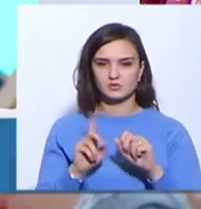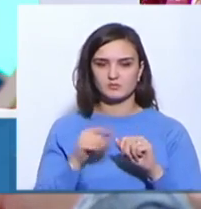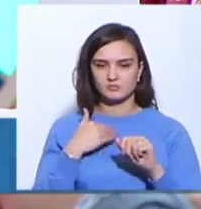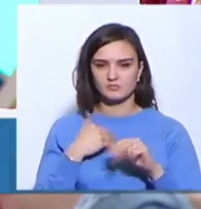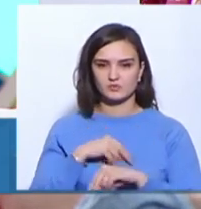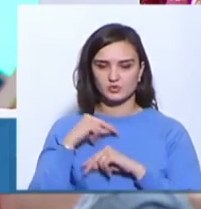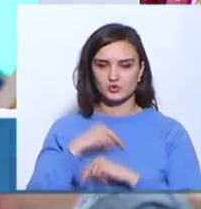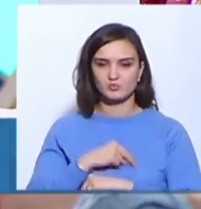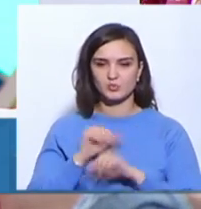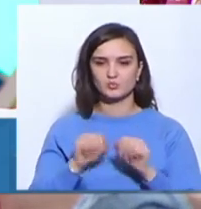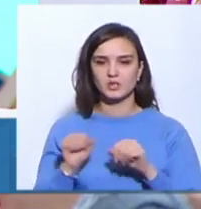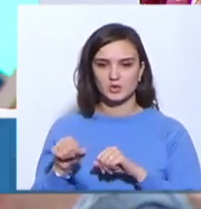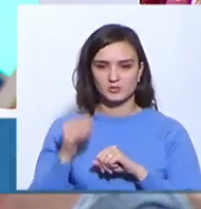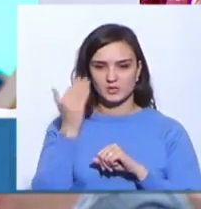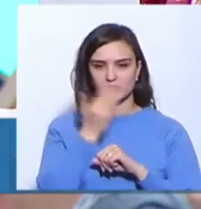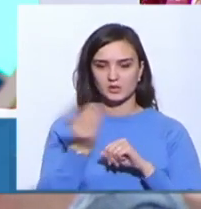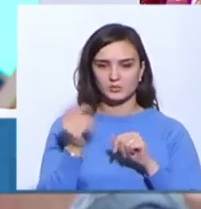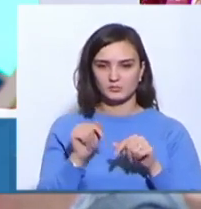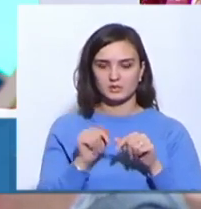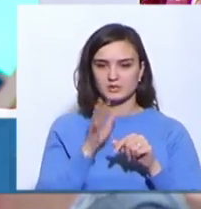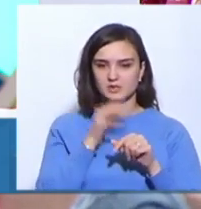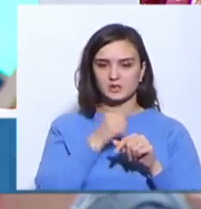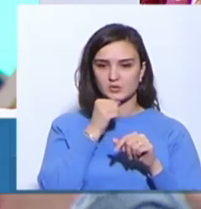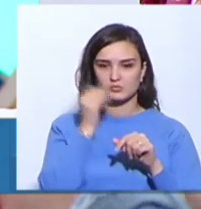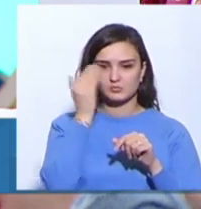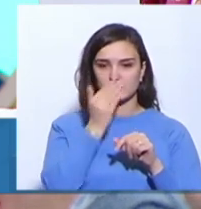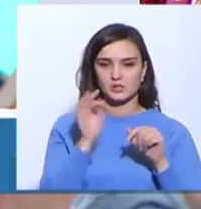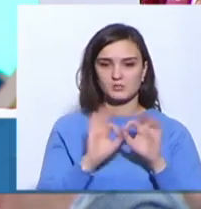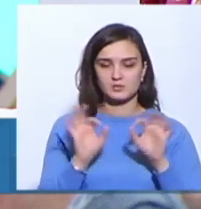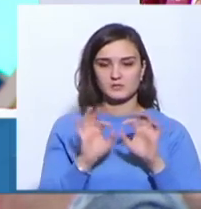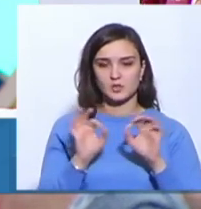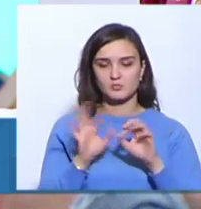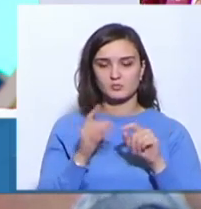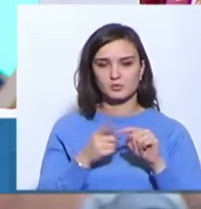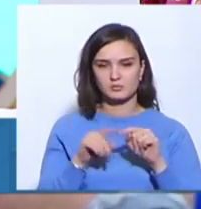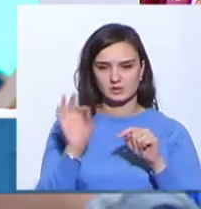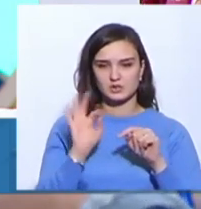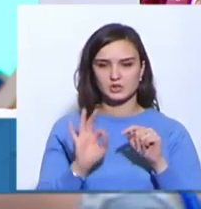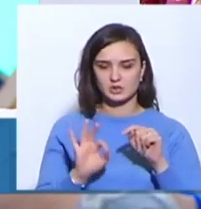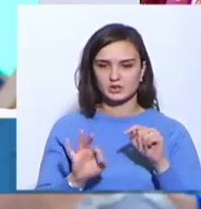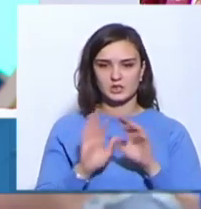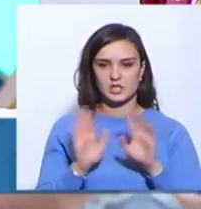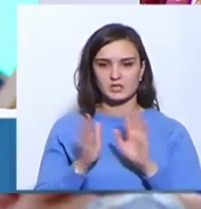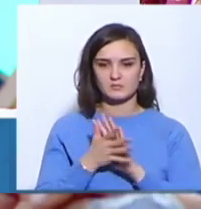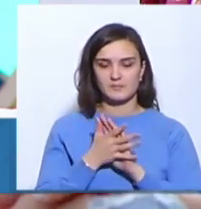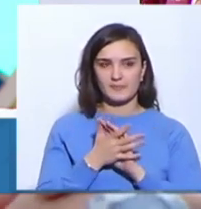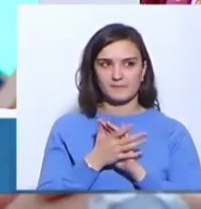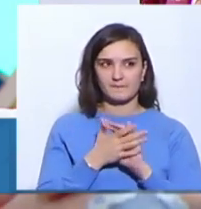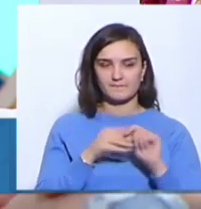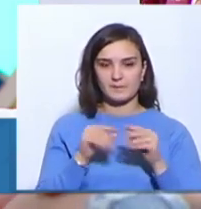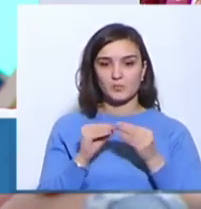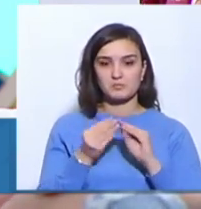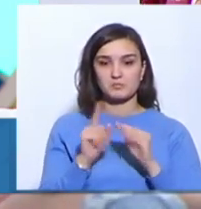ჩვენ შრომისუნარიან საზოგადოებაზე, ზრდასრულ მოსახლეობაზე ვლაპარაკობთ, რომელიც ხშირ შემთხვევაში არ იმჩნევს იმ პრობლემებს,